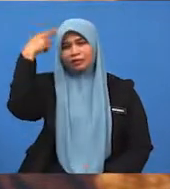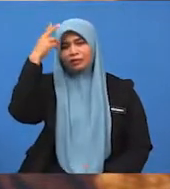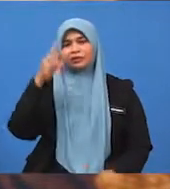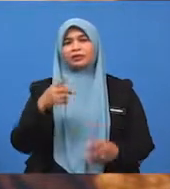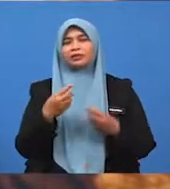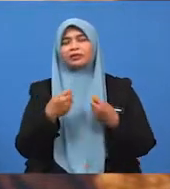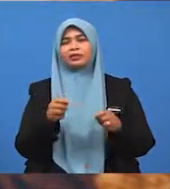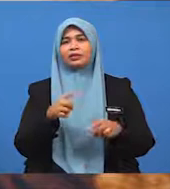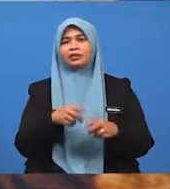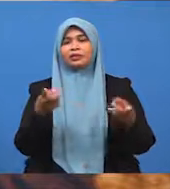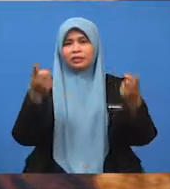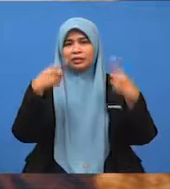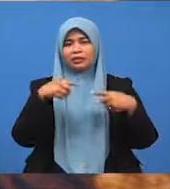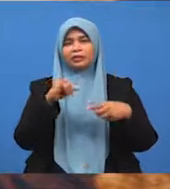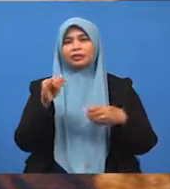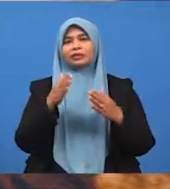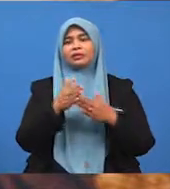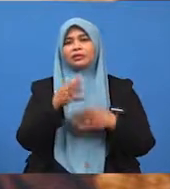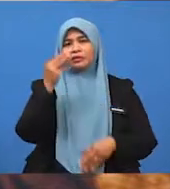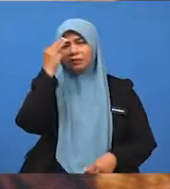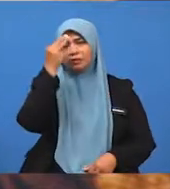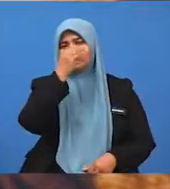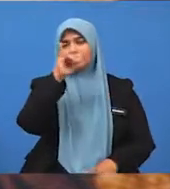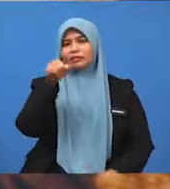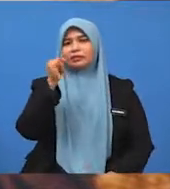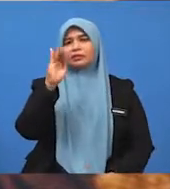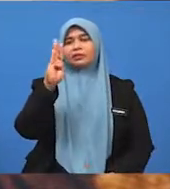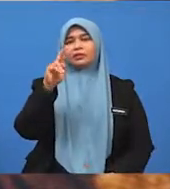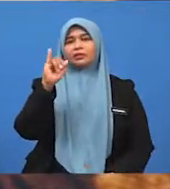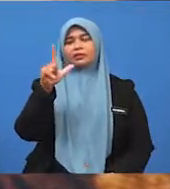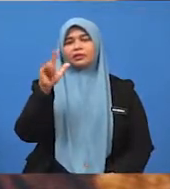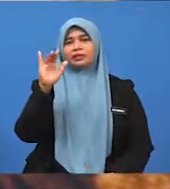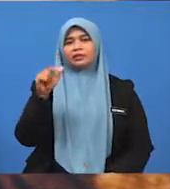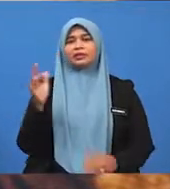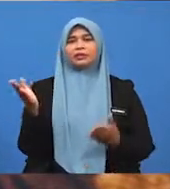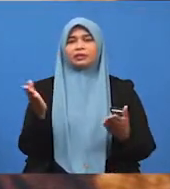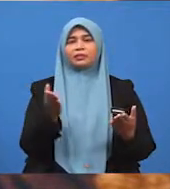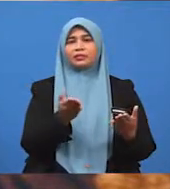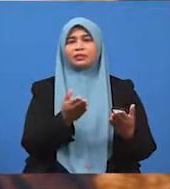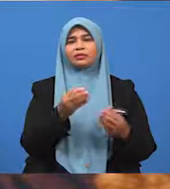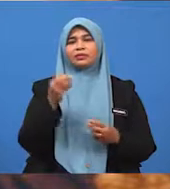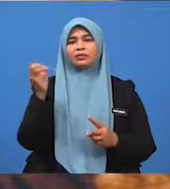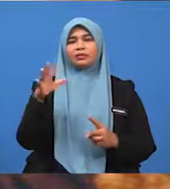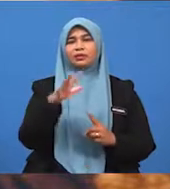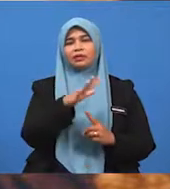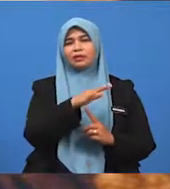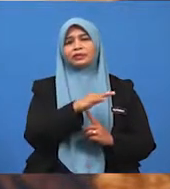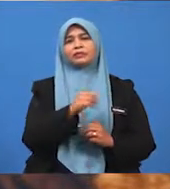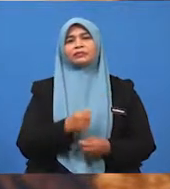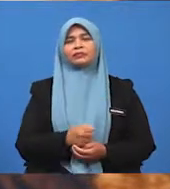didatangi Malaikat Jibril dengan membawa wahyu Iqra,